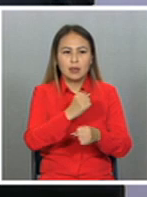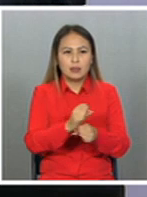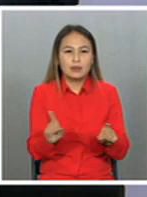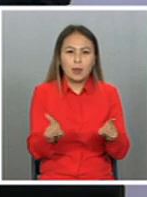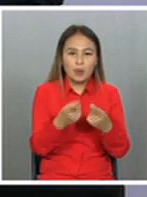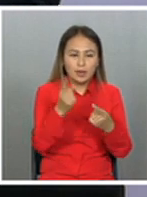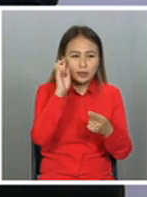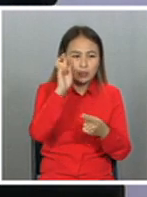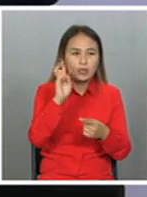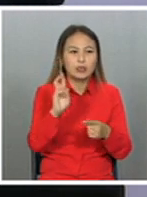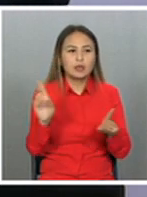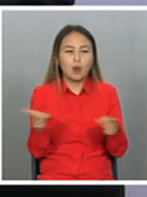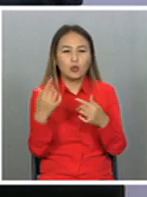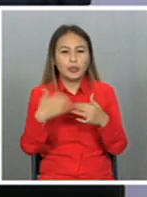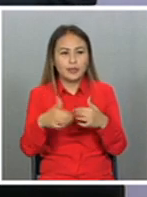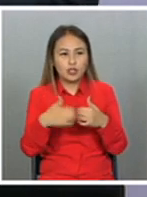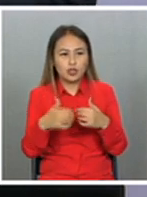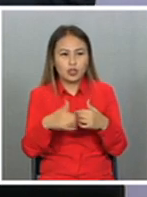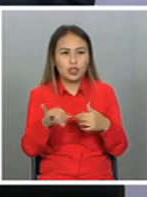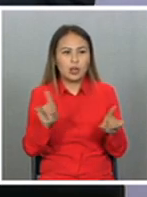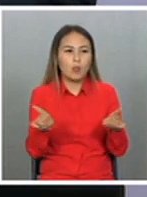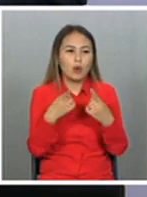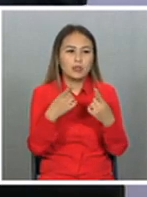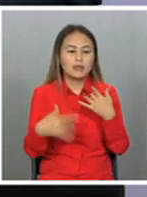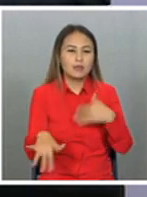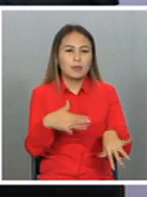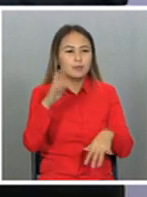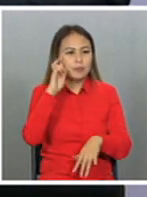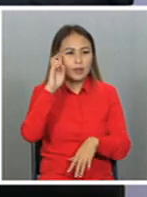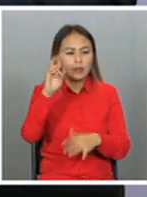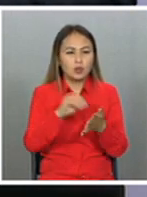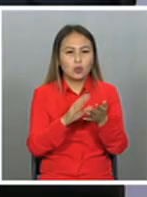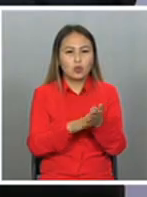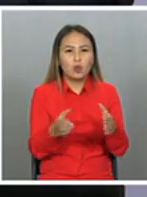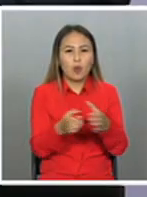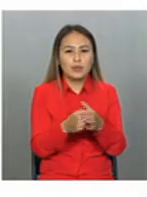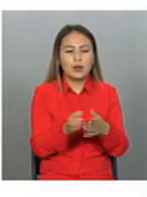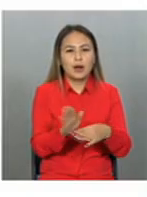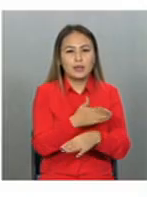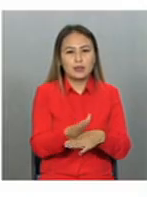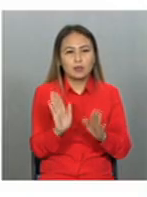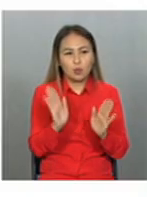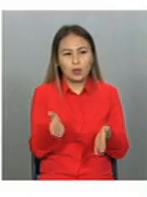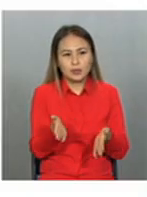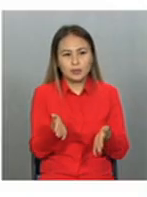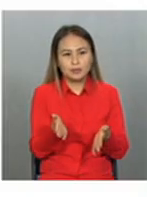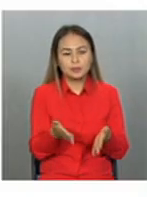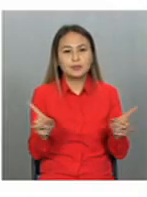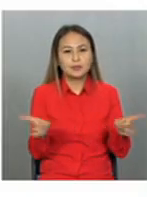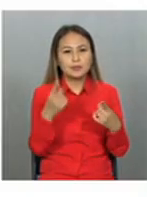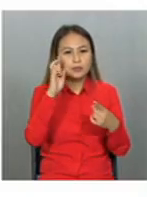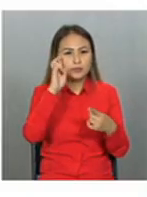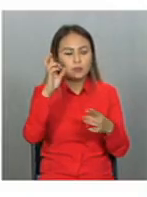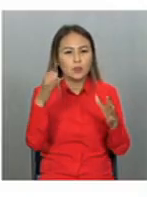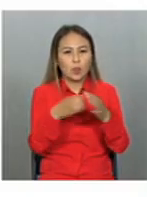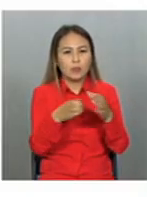елдер, даму деңгейі орташа мемлекеттер және дамуы әлсіз мемлекеттер тобына бөліп қарастырылады. Дамыған мемлекеттер